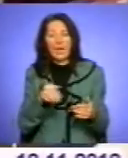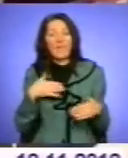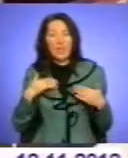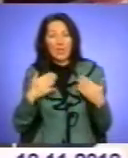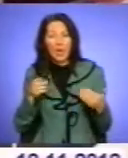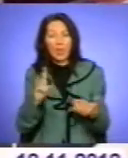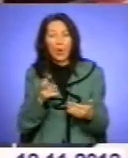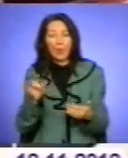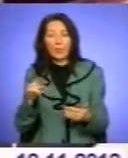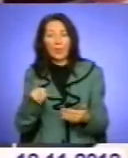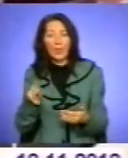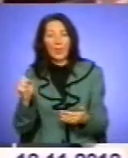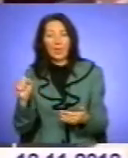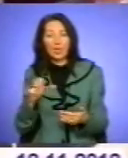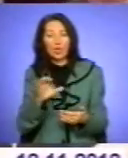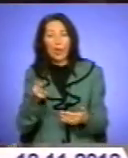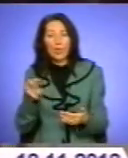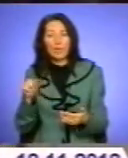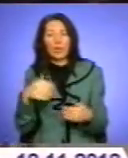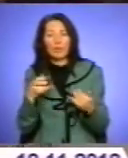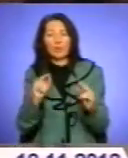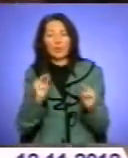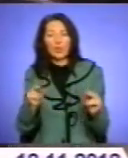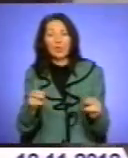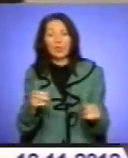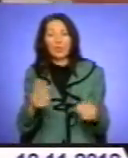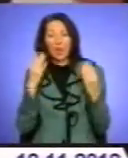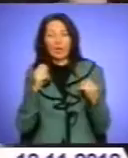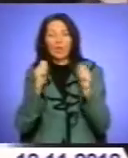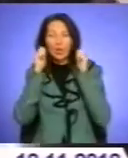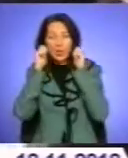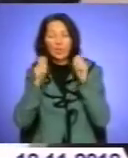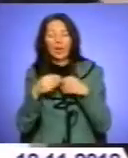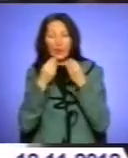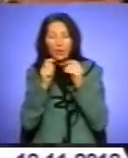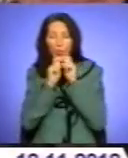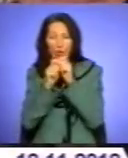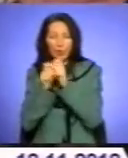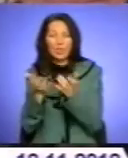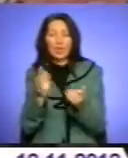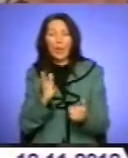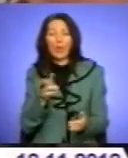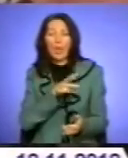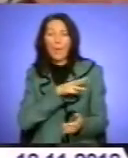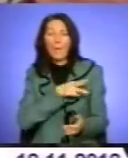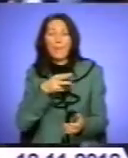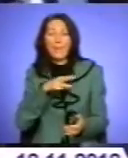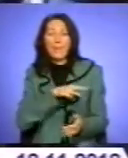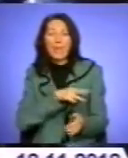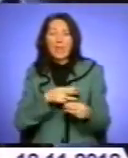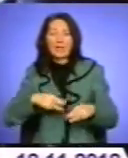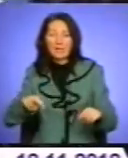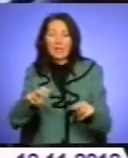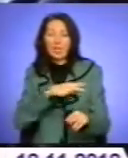Павловича Слободяна з нагоди їхніх ювілеїв та вручив цінні подарунки. А ще були міністерські нагороди, грамоти, подяки та